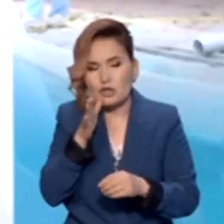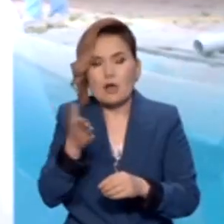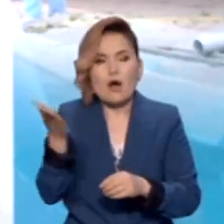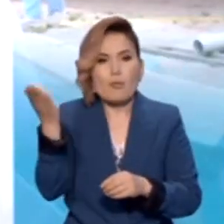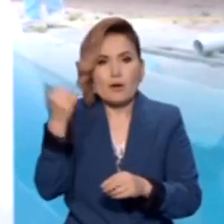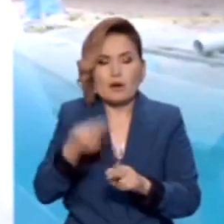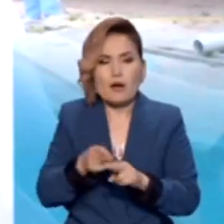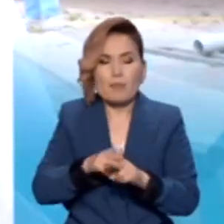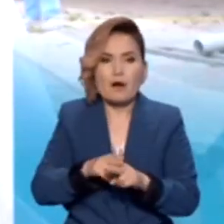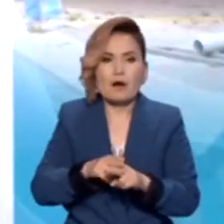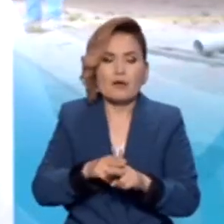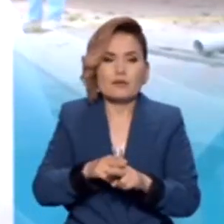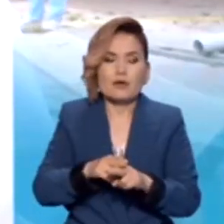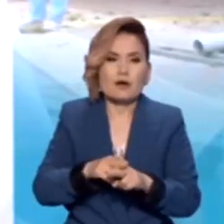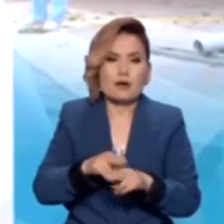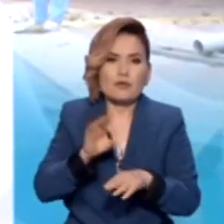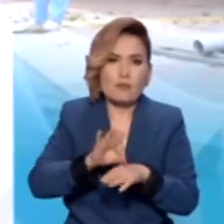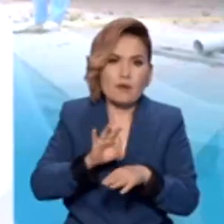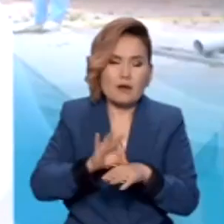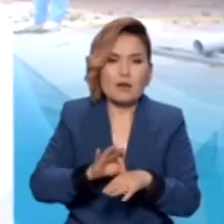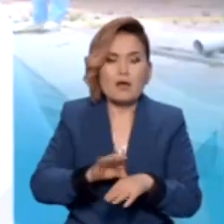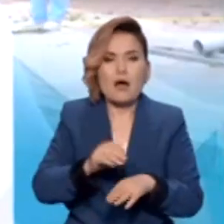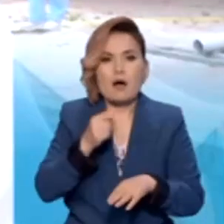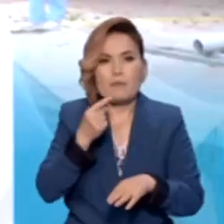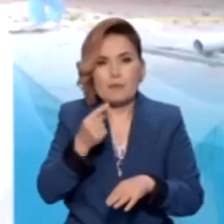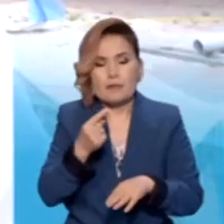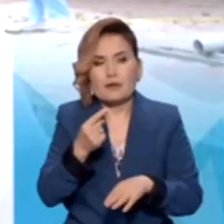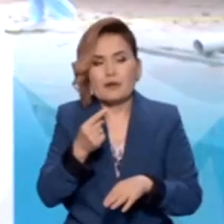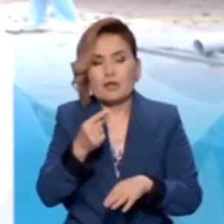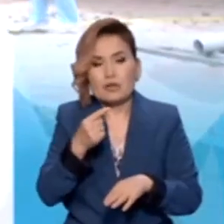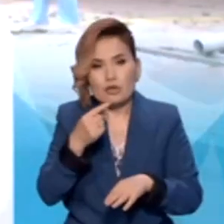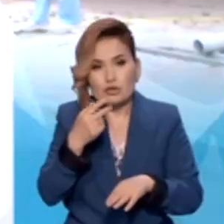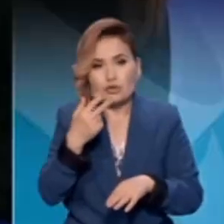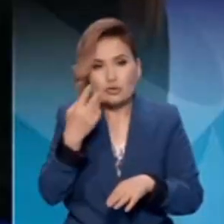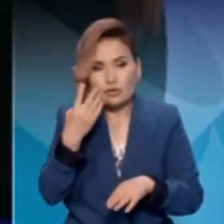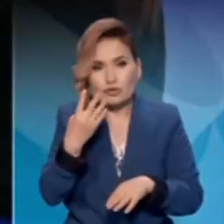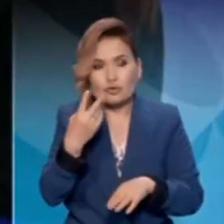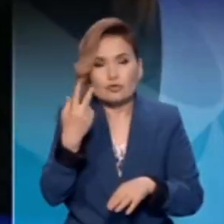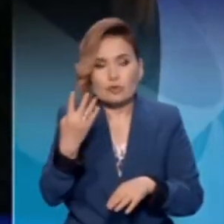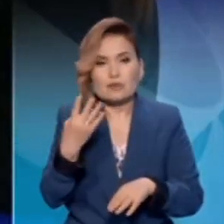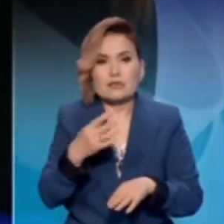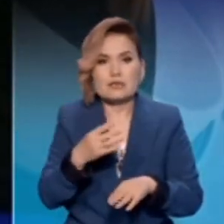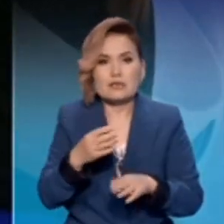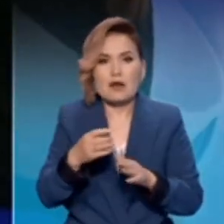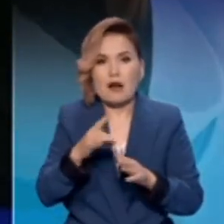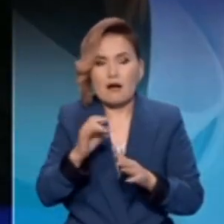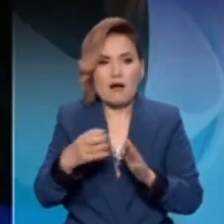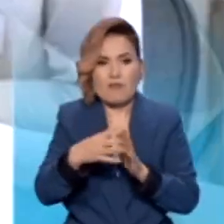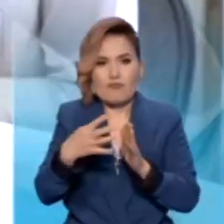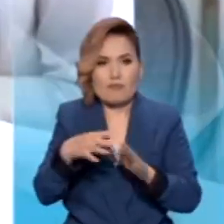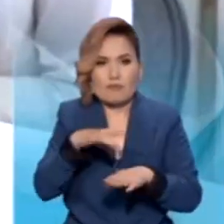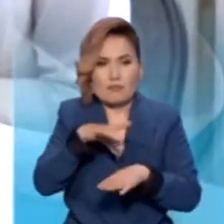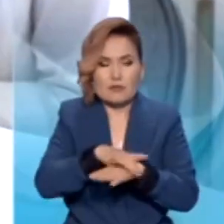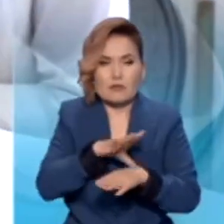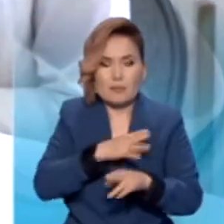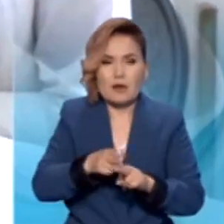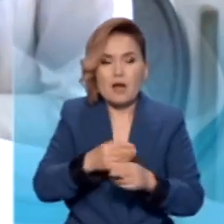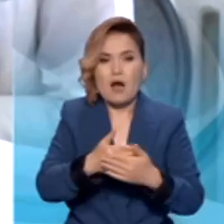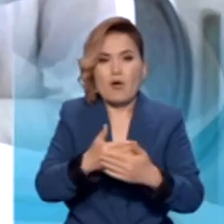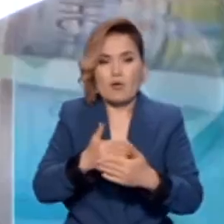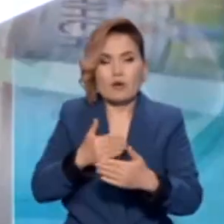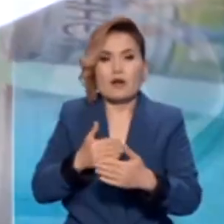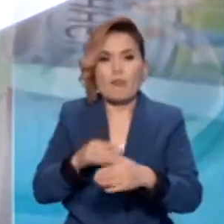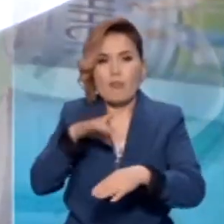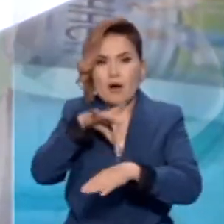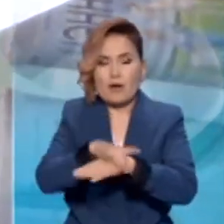аурулар көбесе соңғы 2-3 дәрежесіне, 4-3 дәрежесіне келіп түсетін. Ал қазір диагнозды бастапқы сатыда анықтайтын мүмкіндік